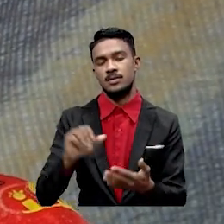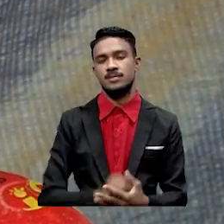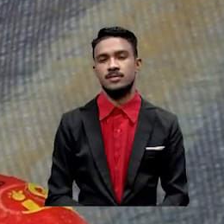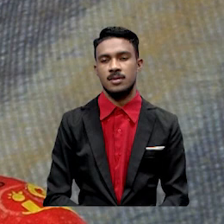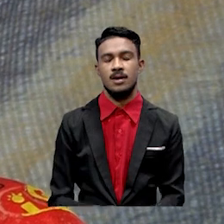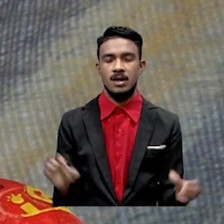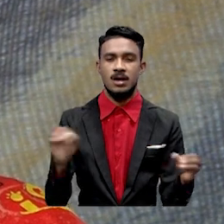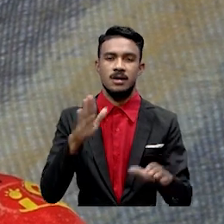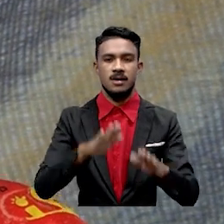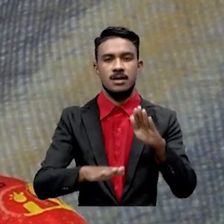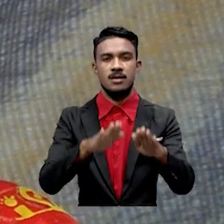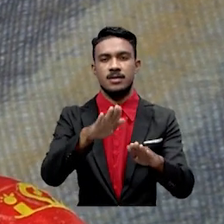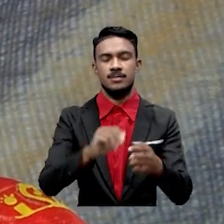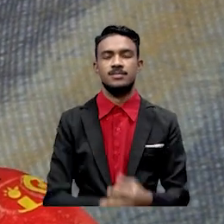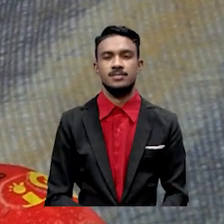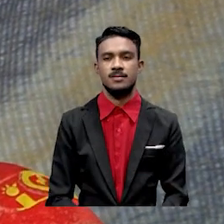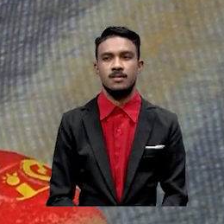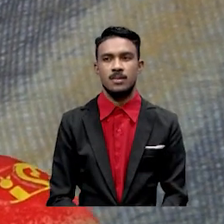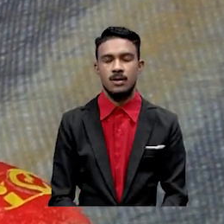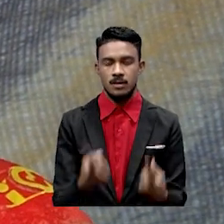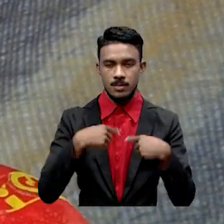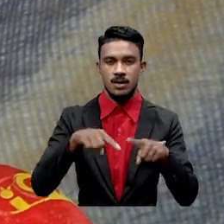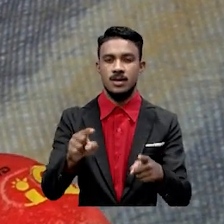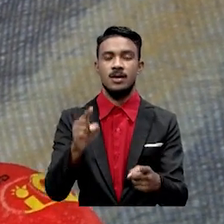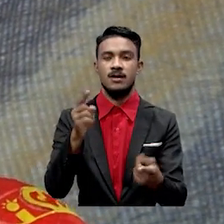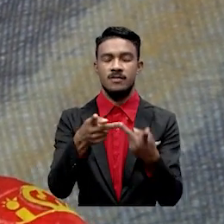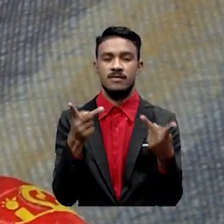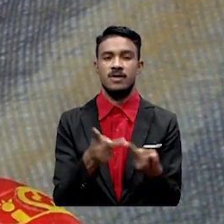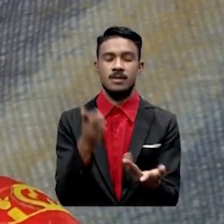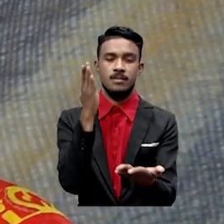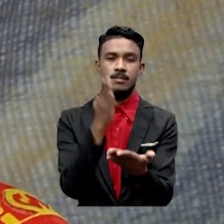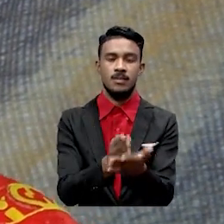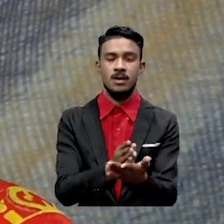laiha laudit to terminal to klinik ni